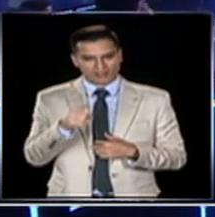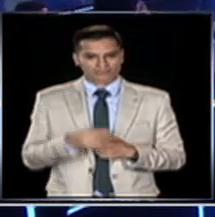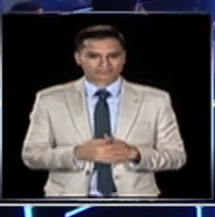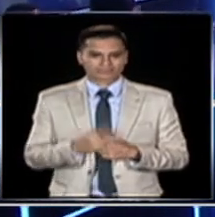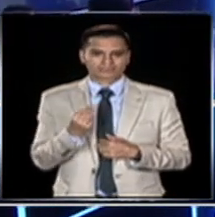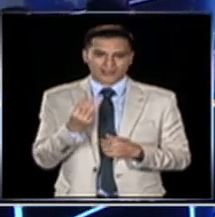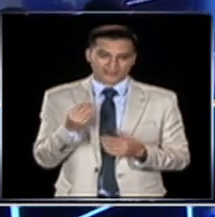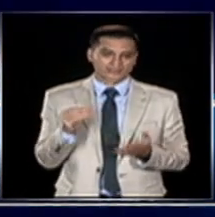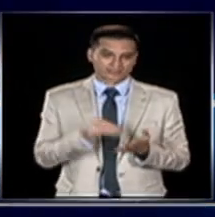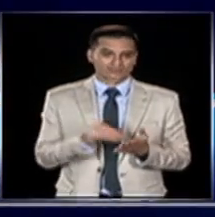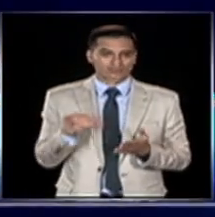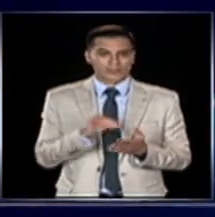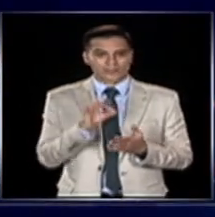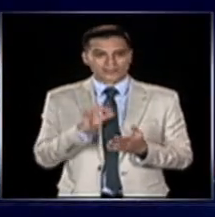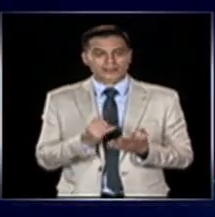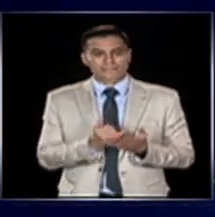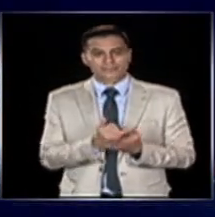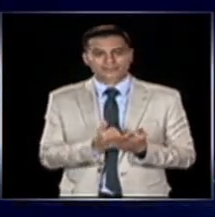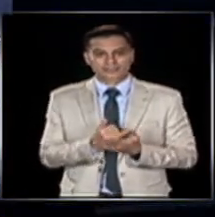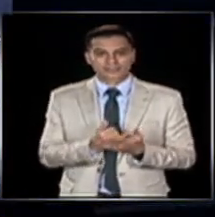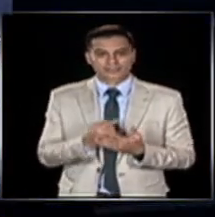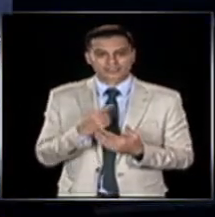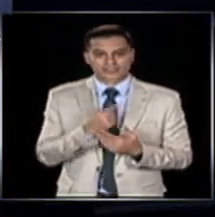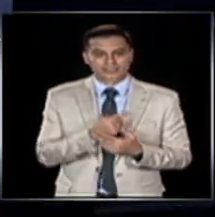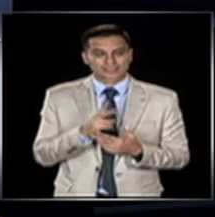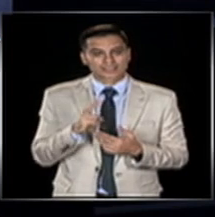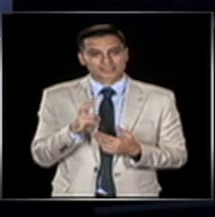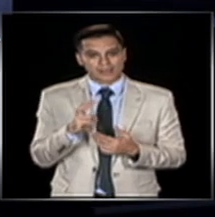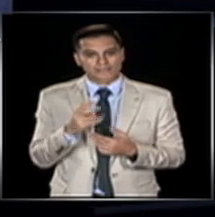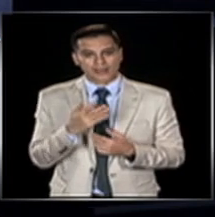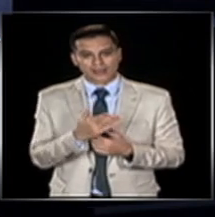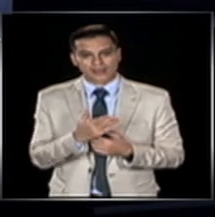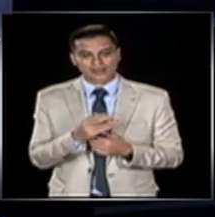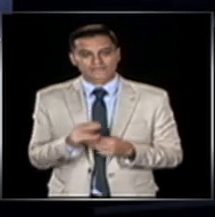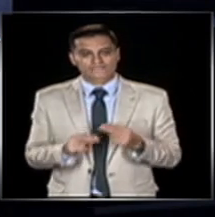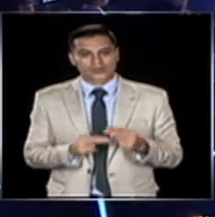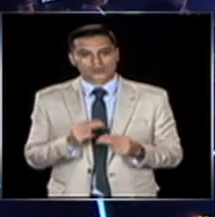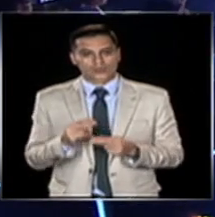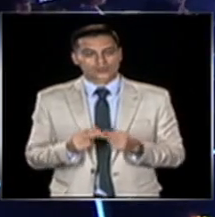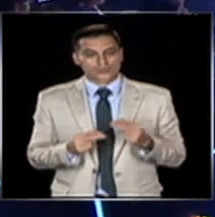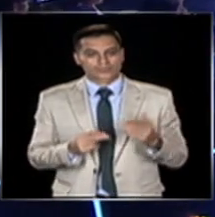30 نقطه مهمين جدا لمدرسه جمال عبد الناصر. 70 جمال عبد الناصر،